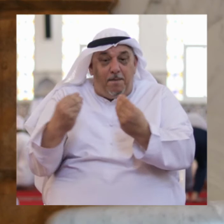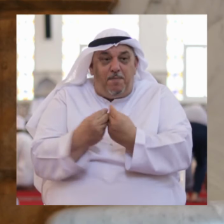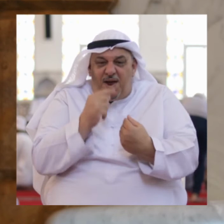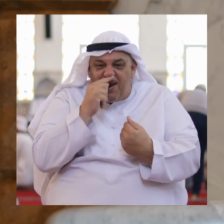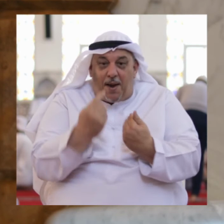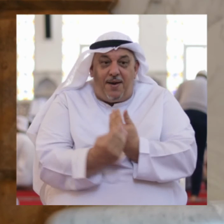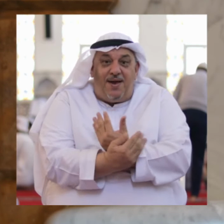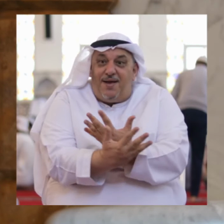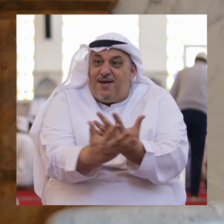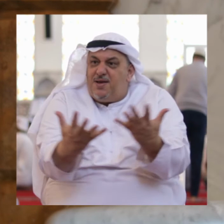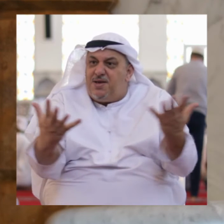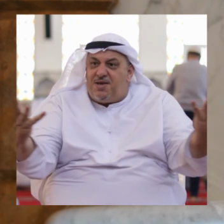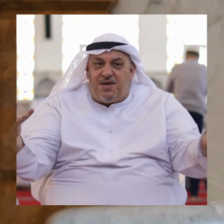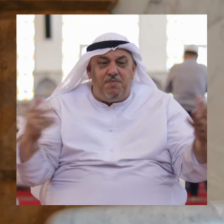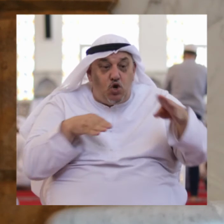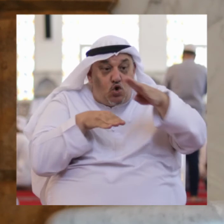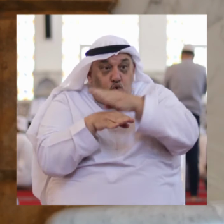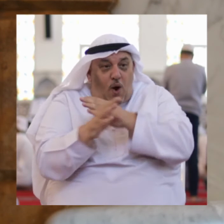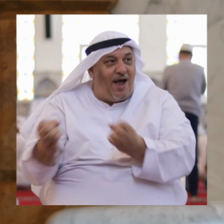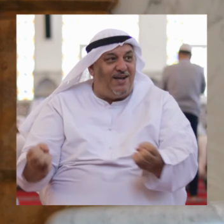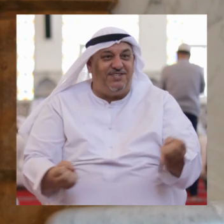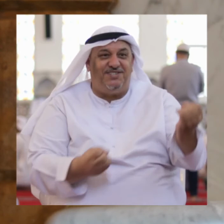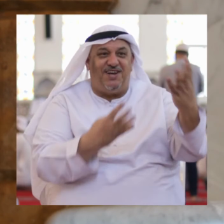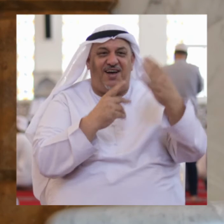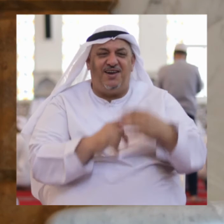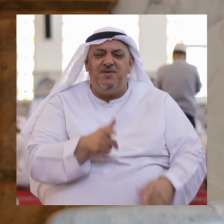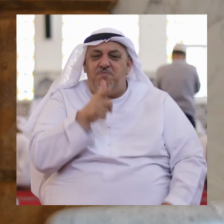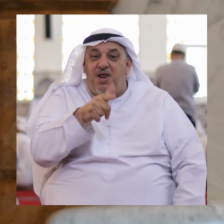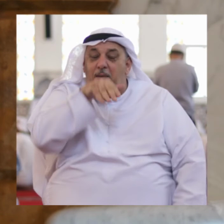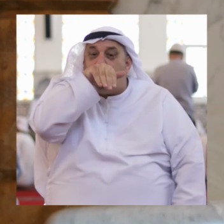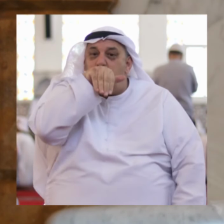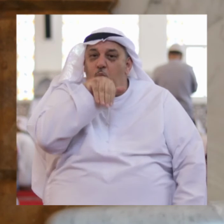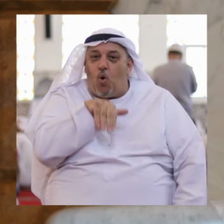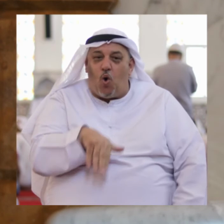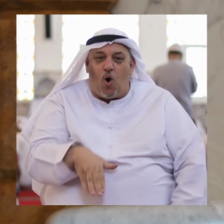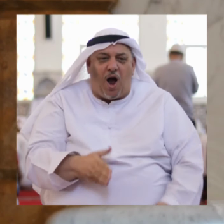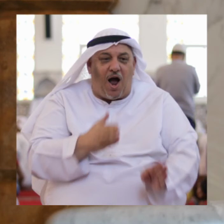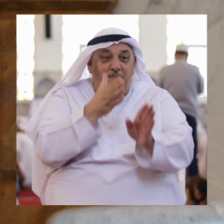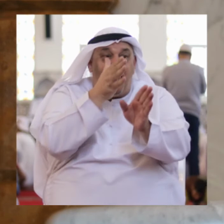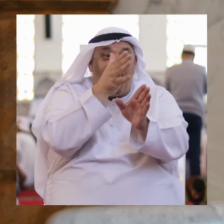الجنه وقال صلى الله عليه وسلم